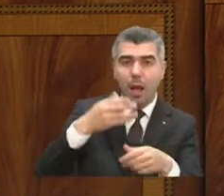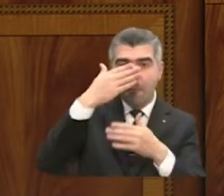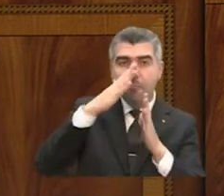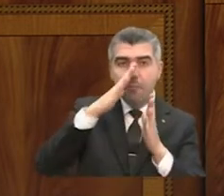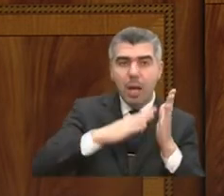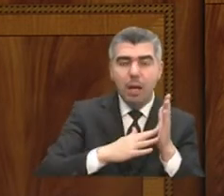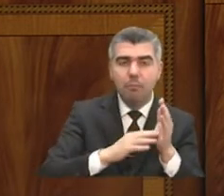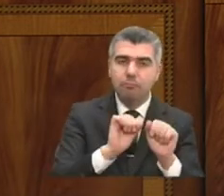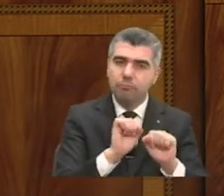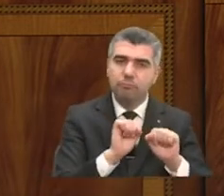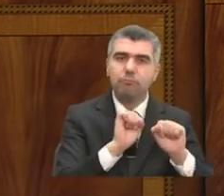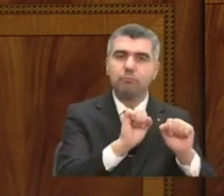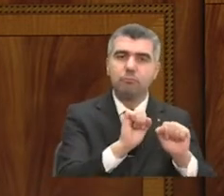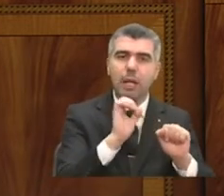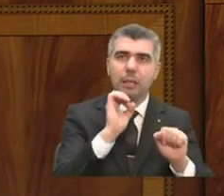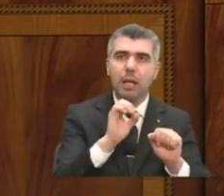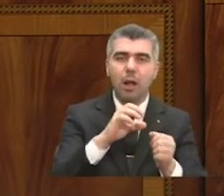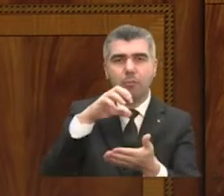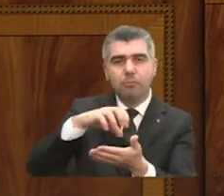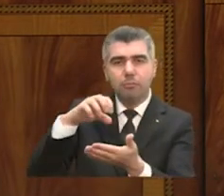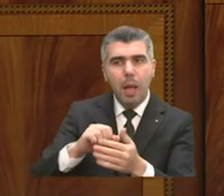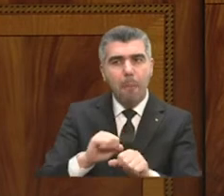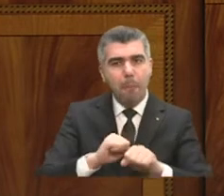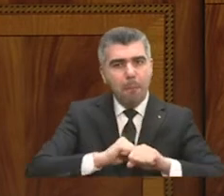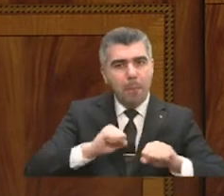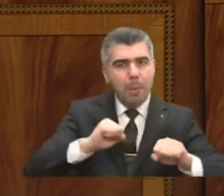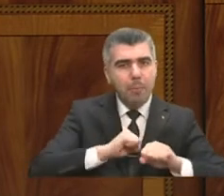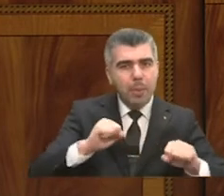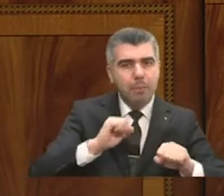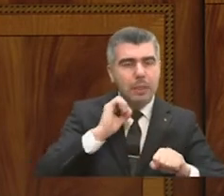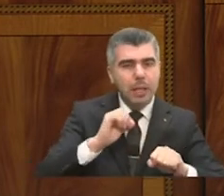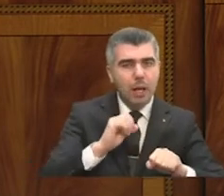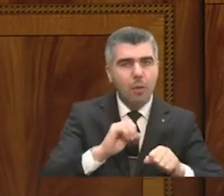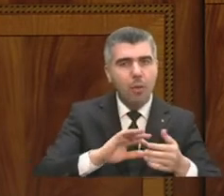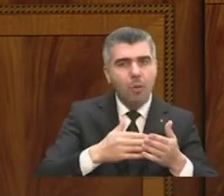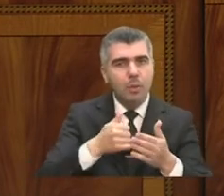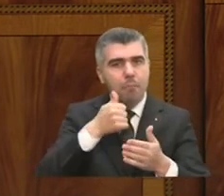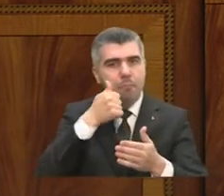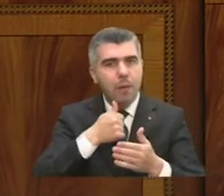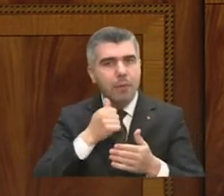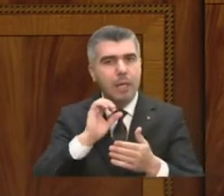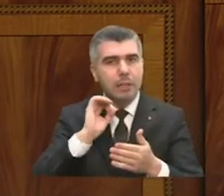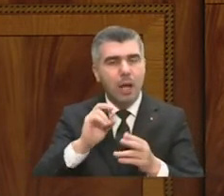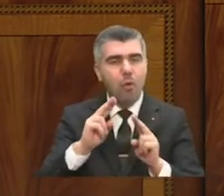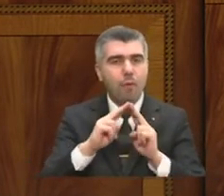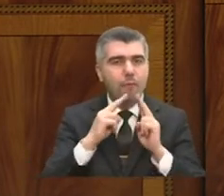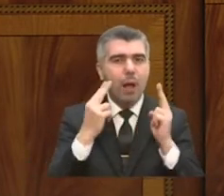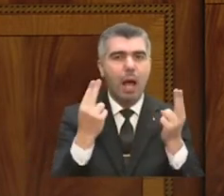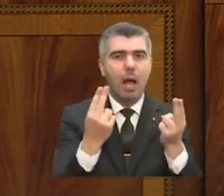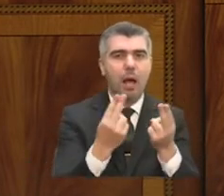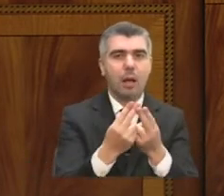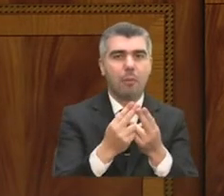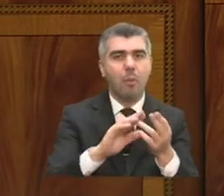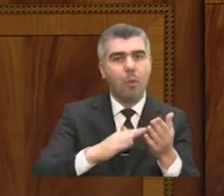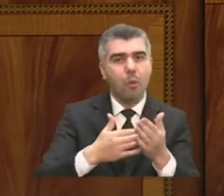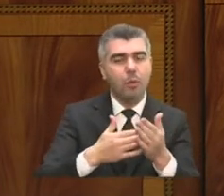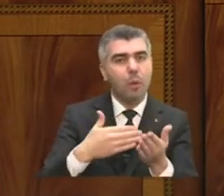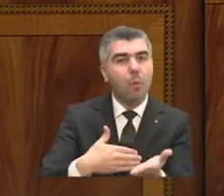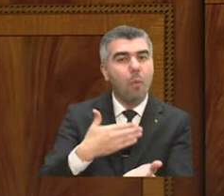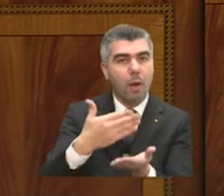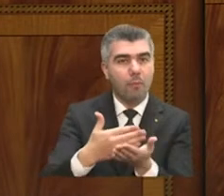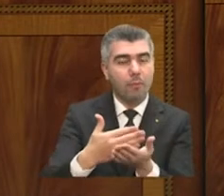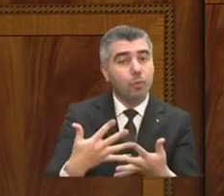fils à reconstruire l'Europe après la Deuxième Guerre mondiale. Le Maroc